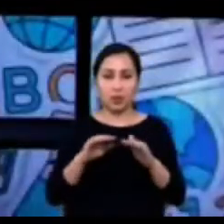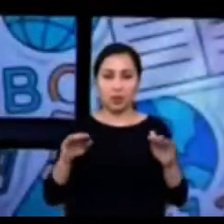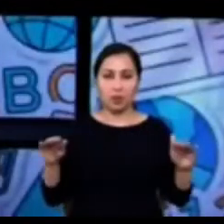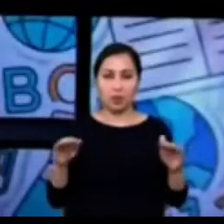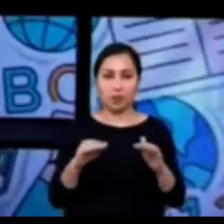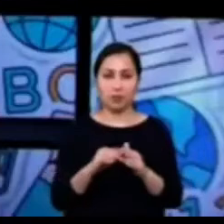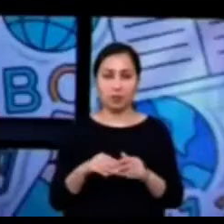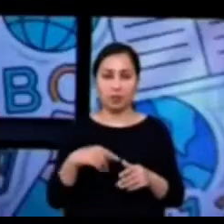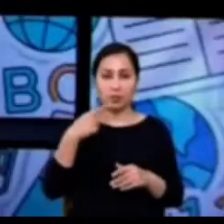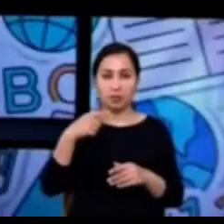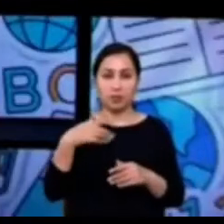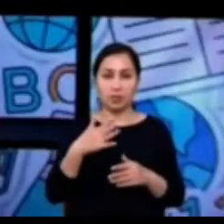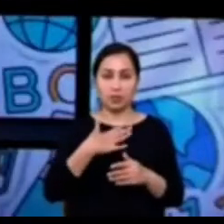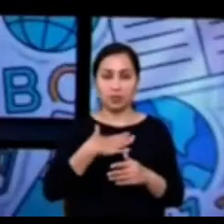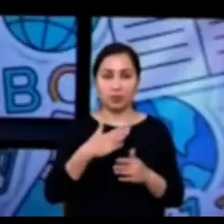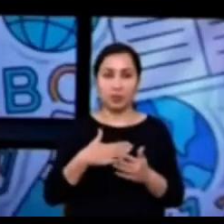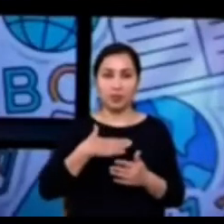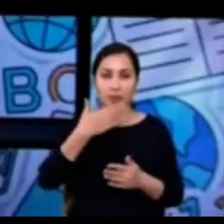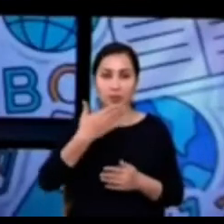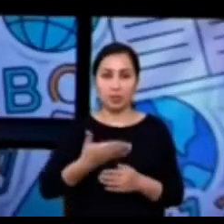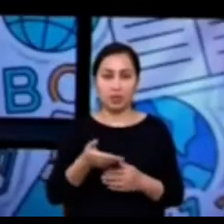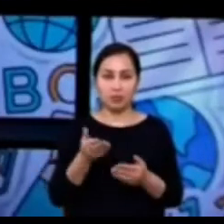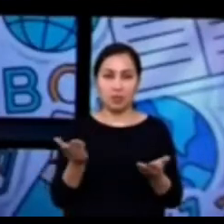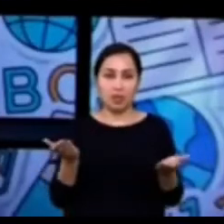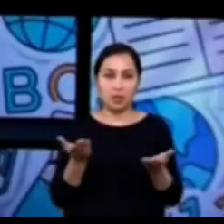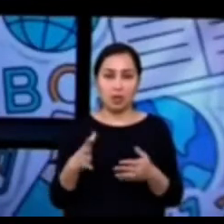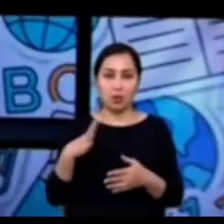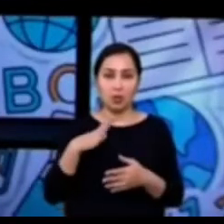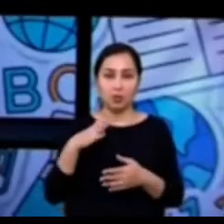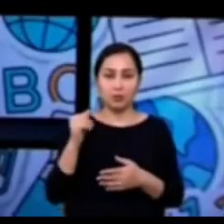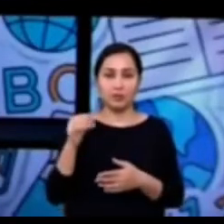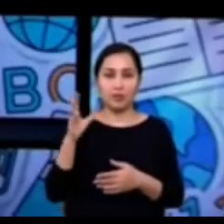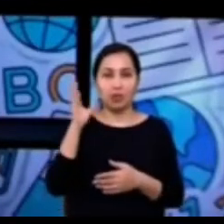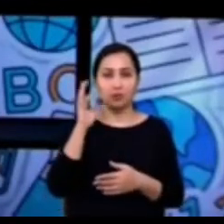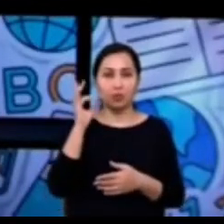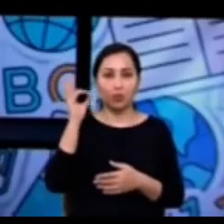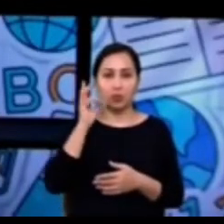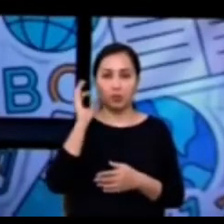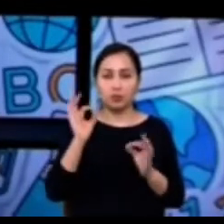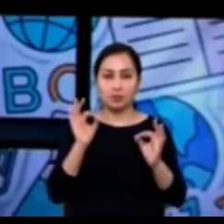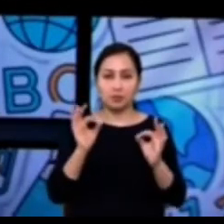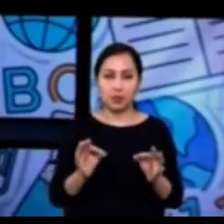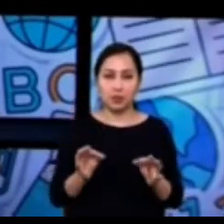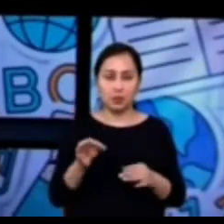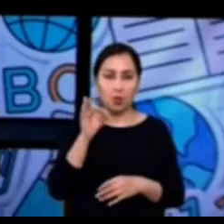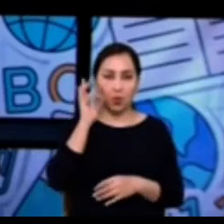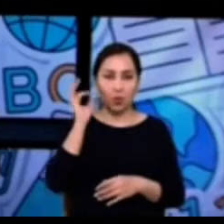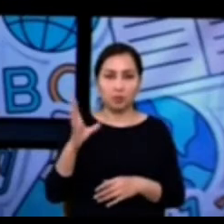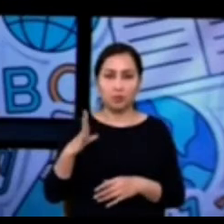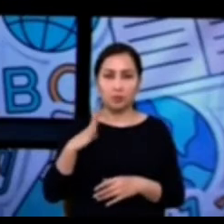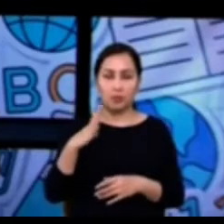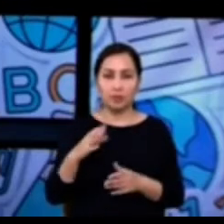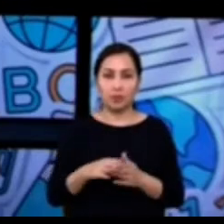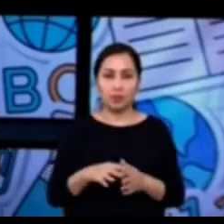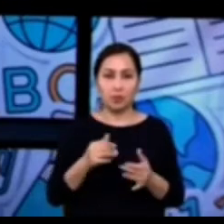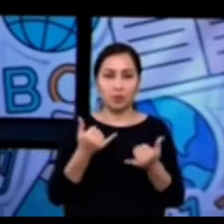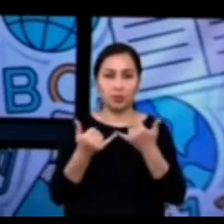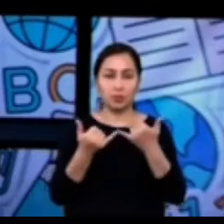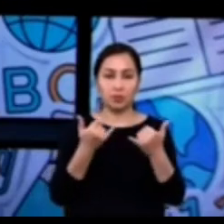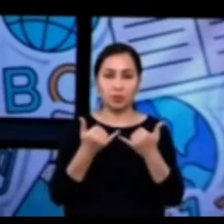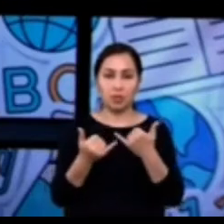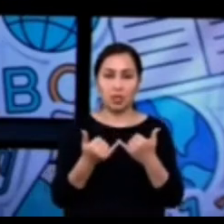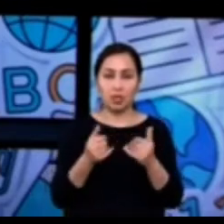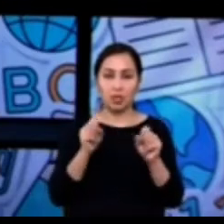Ребятки, скажите мне, пожалуйста, какой бывает осень? Правильно, осень бывает